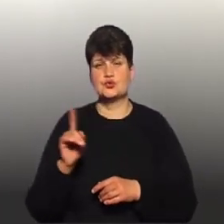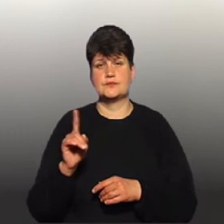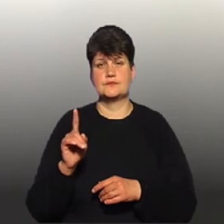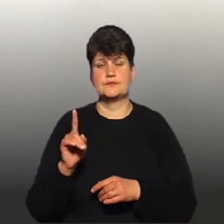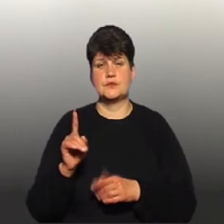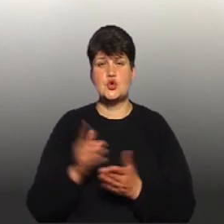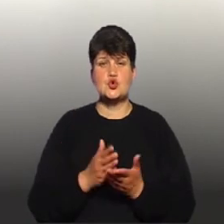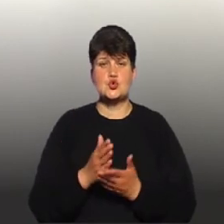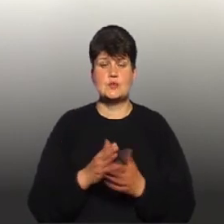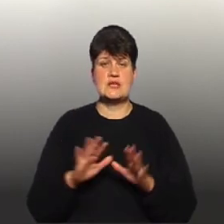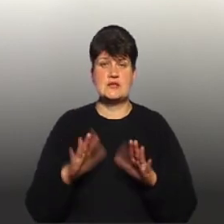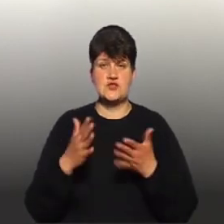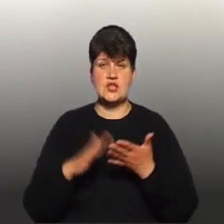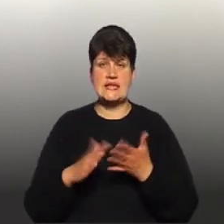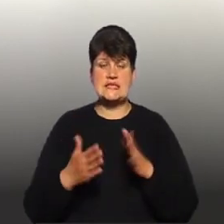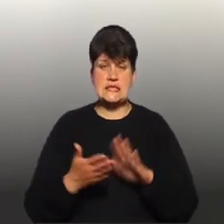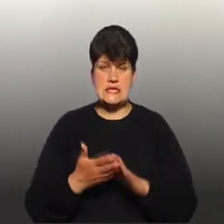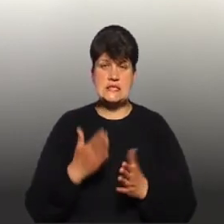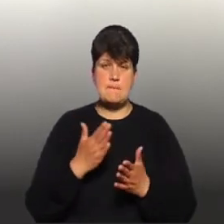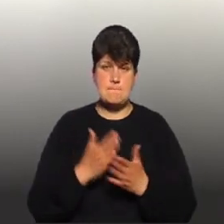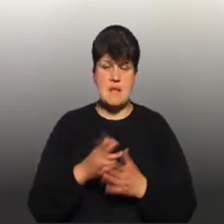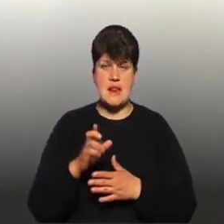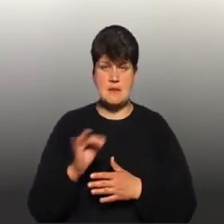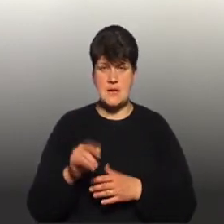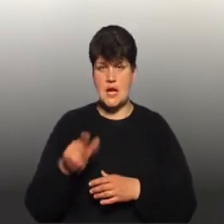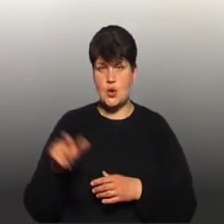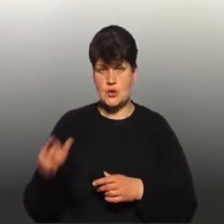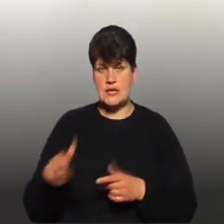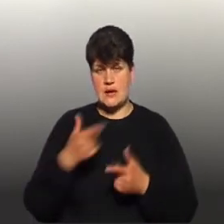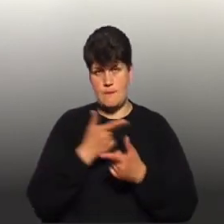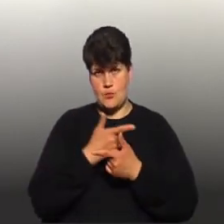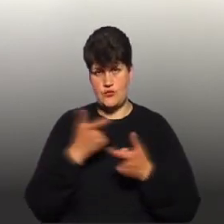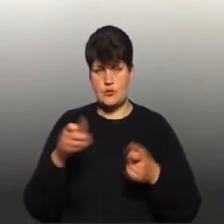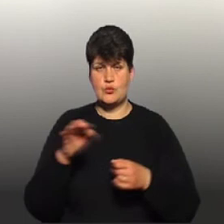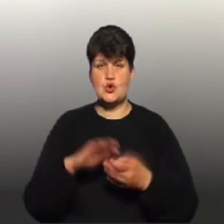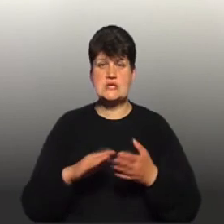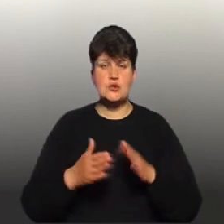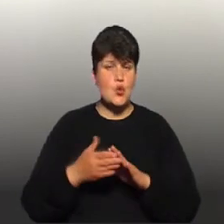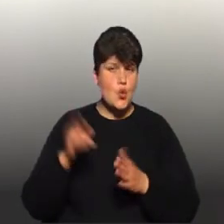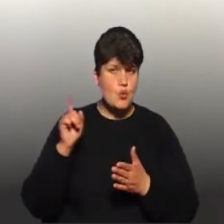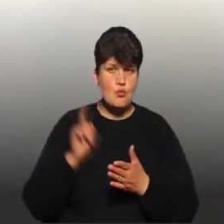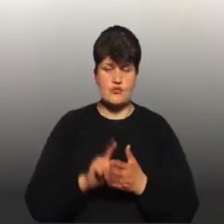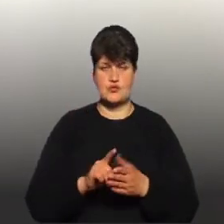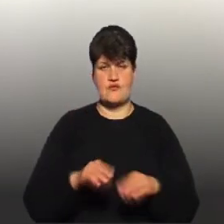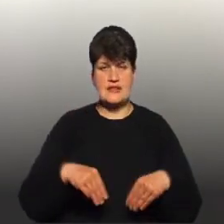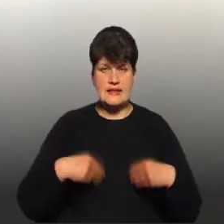надзвичайних ситуацій мали би людей повідомити про таку ситуацію обов'язково, дати знати головам,